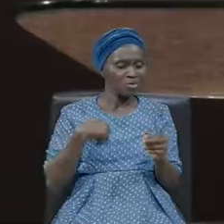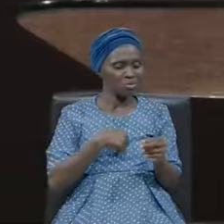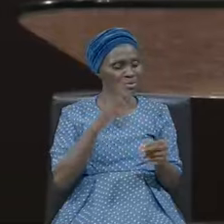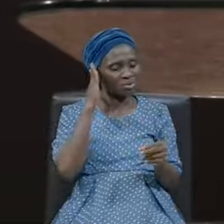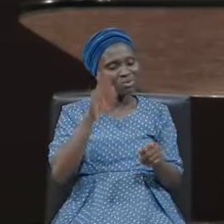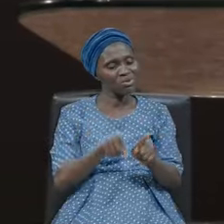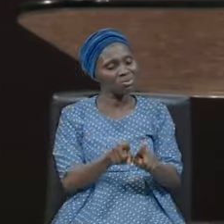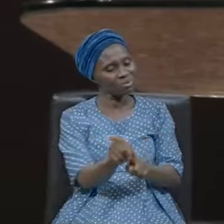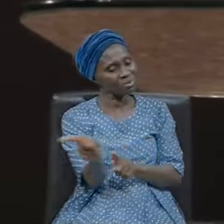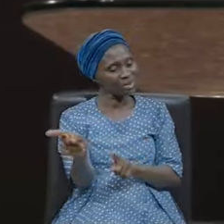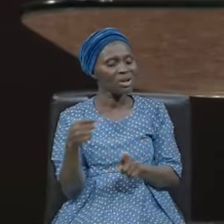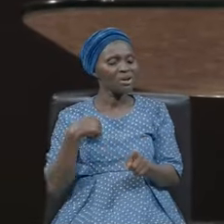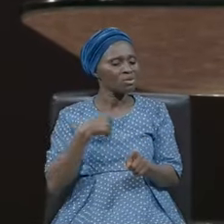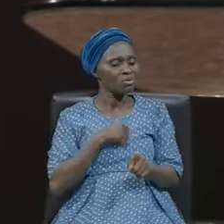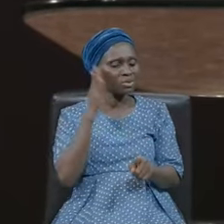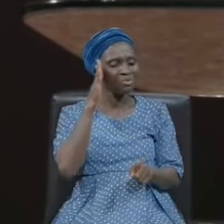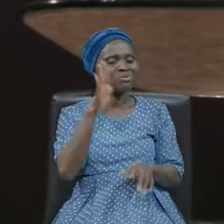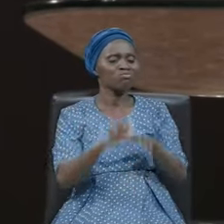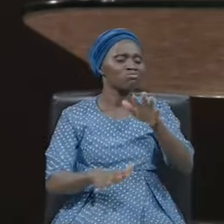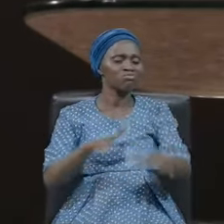nous allons errer.